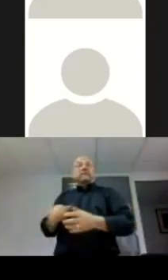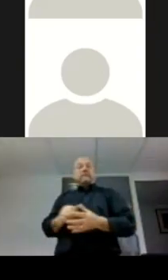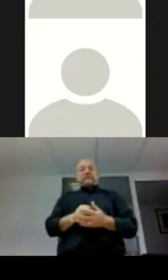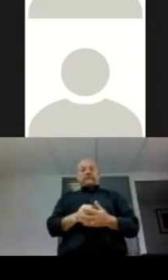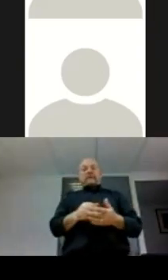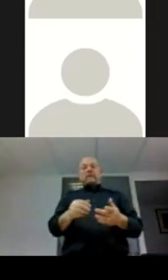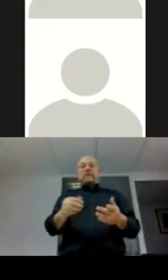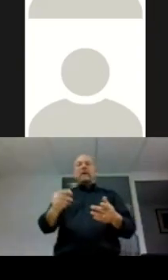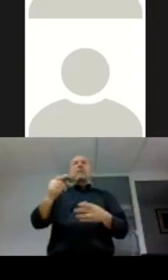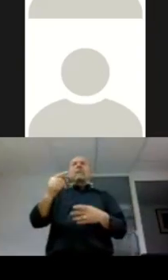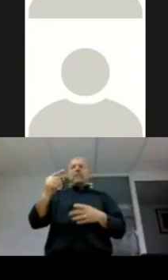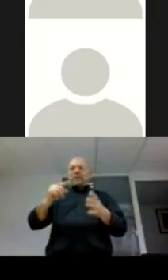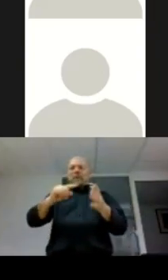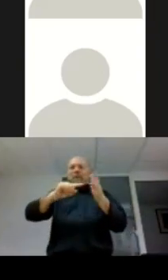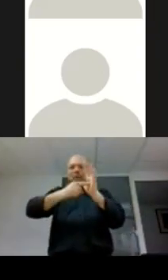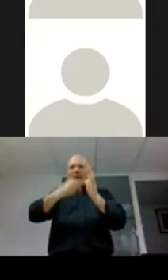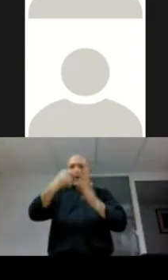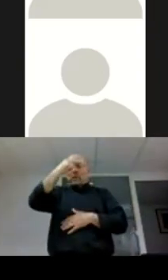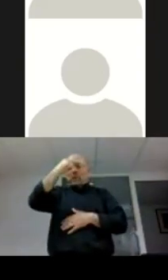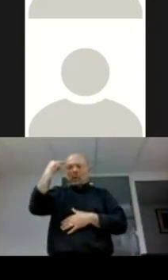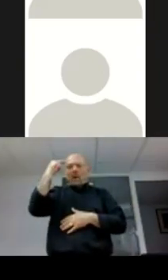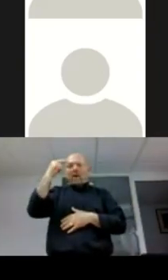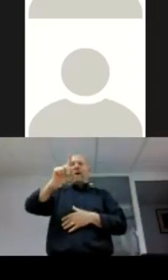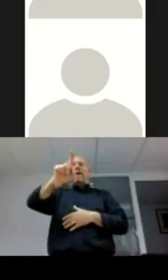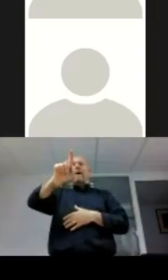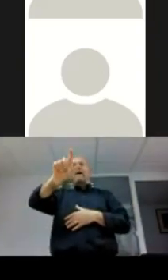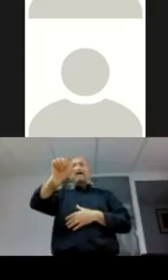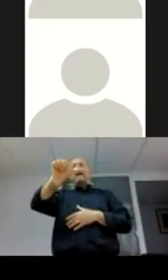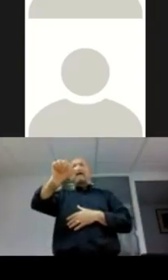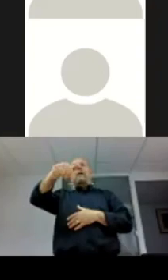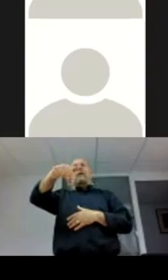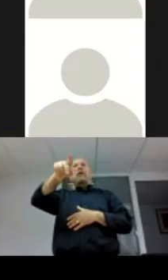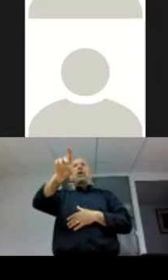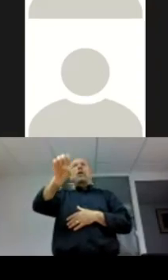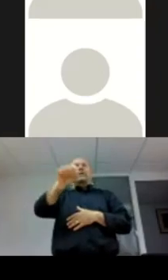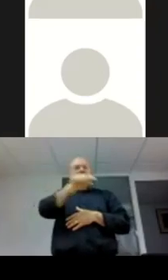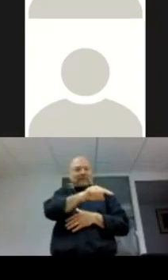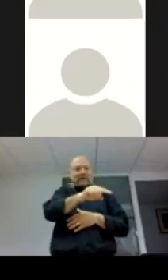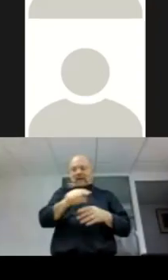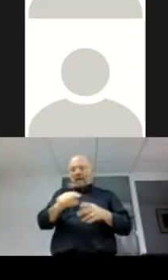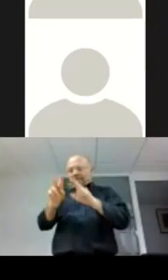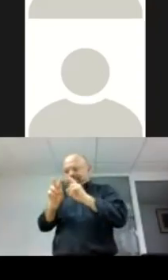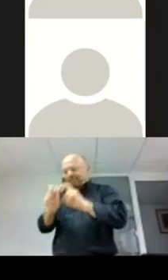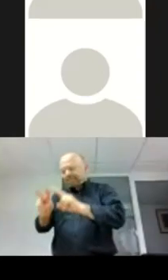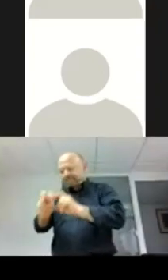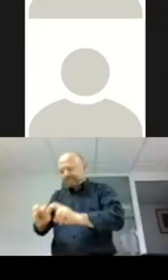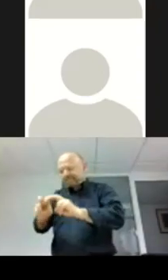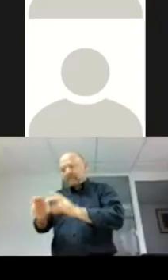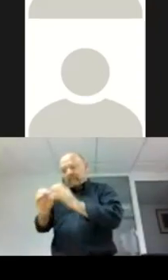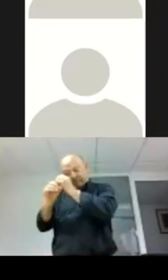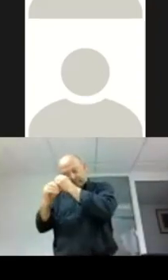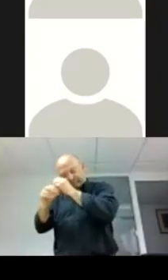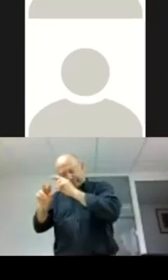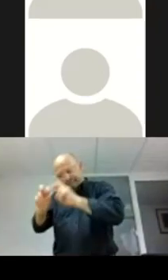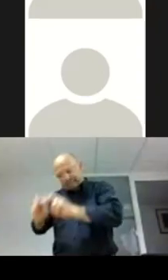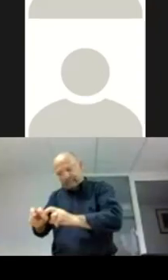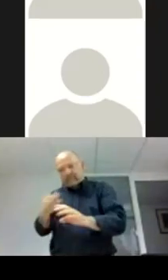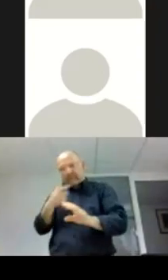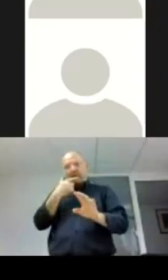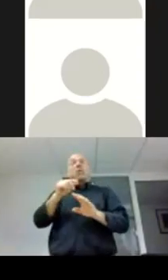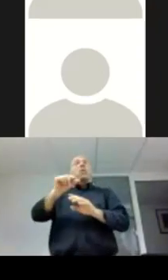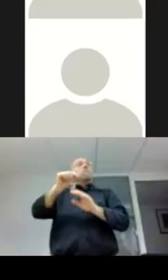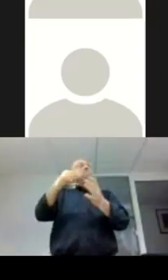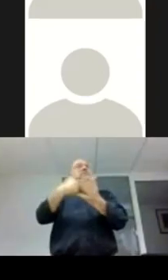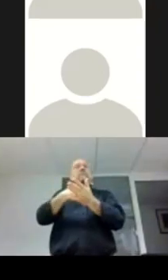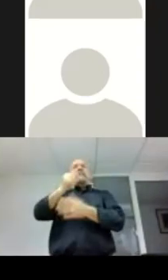des ganglions soit pertinente, c'est-à-dire qu'on soit vraiment en mesure de vous dire qu'il n'y a pas d'envahissement des ganglions, eh bien, il